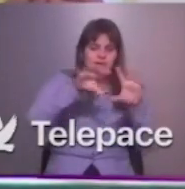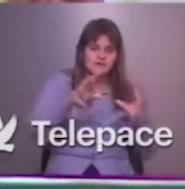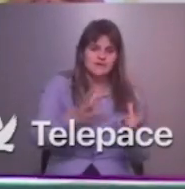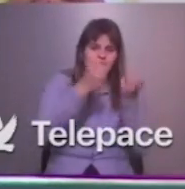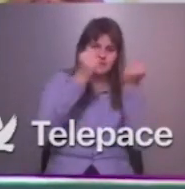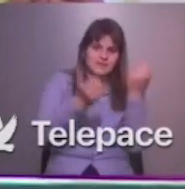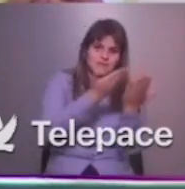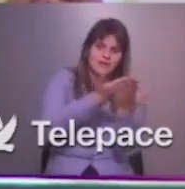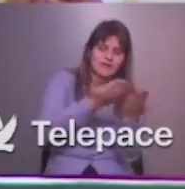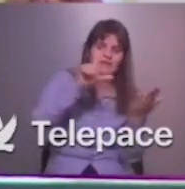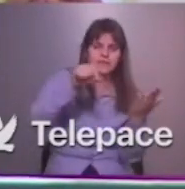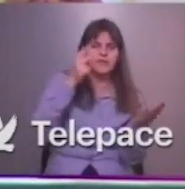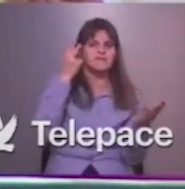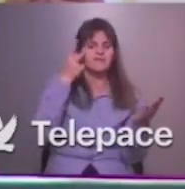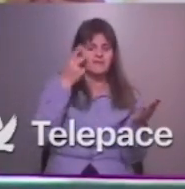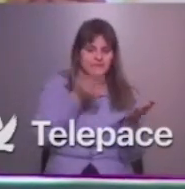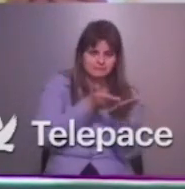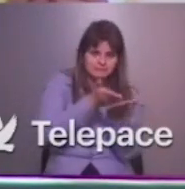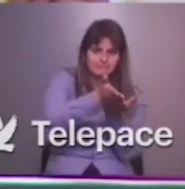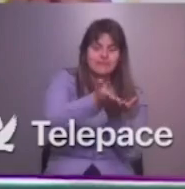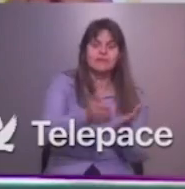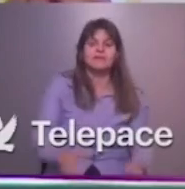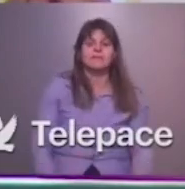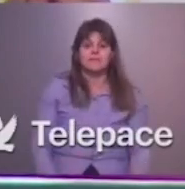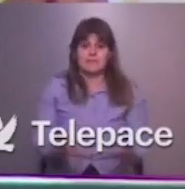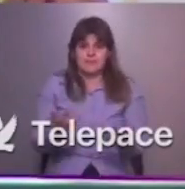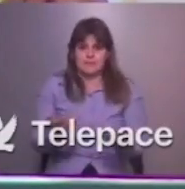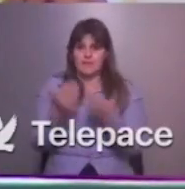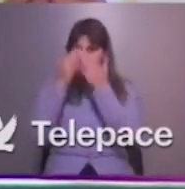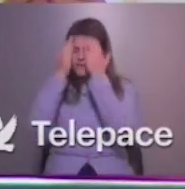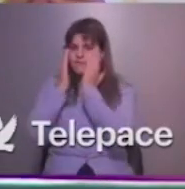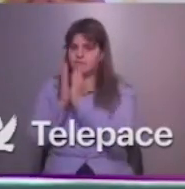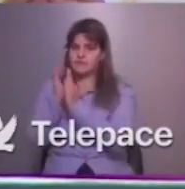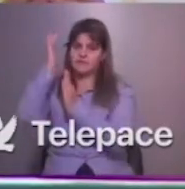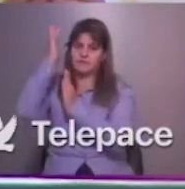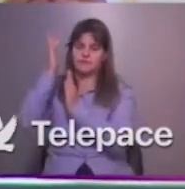Vangelo per la salvezza e la vita di tutte le genti.